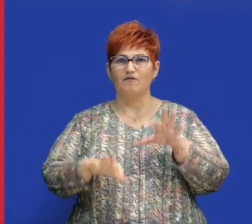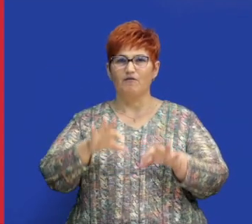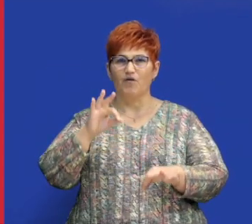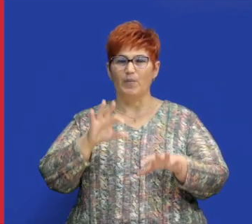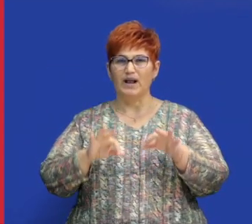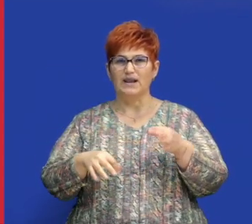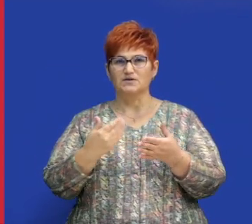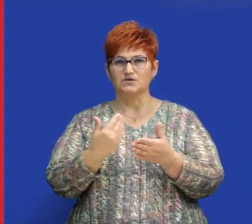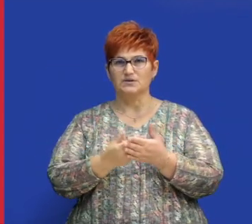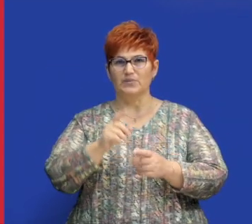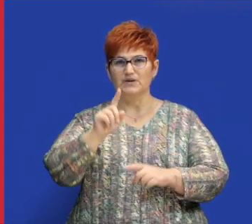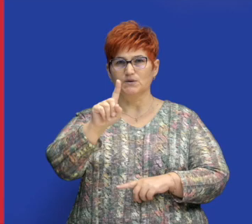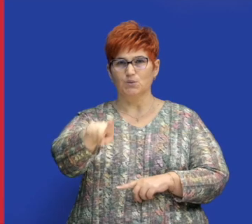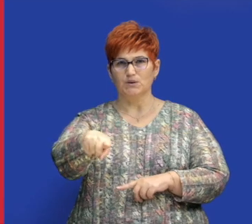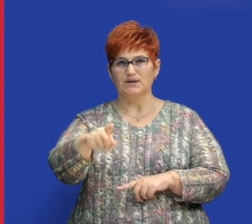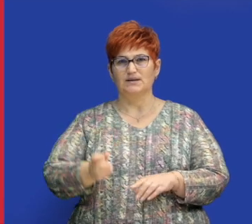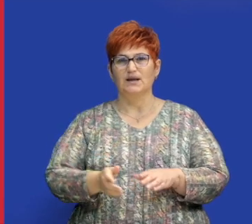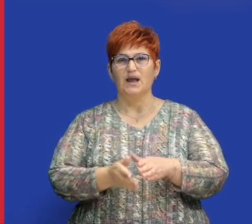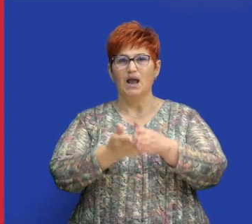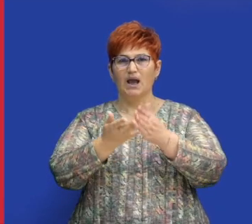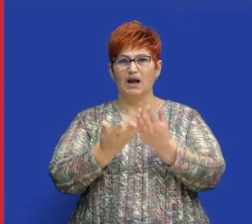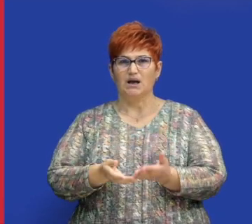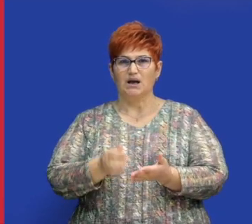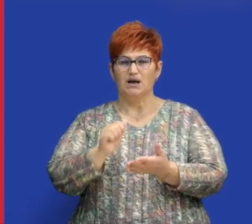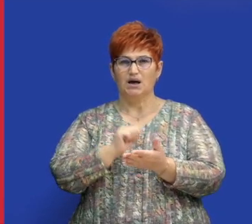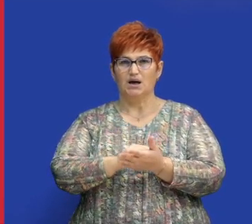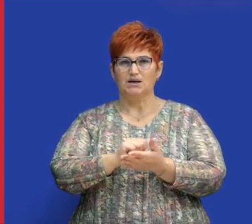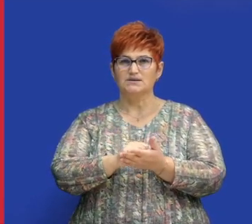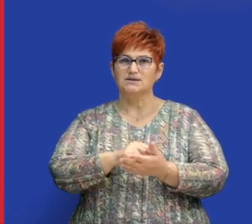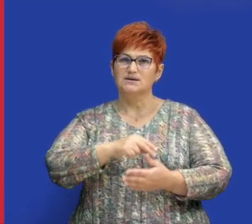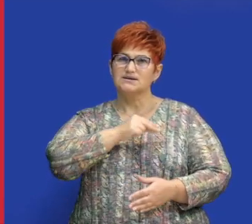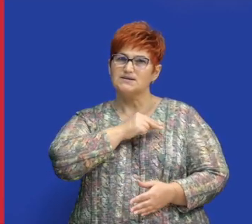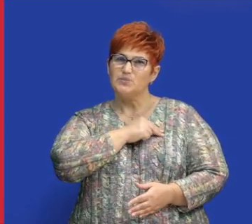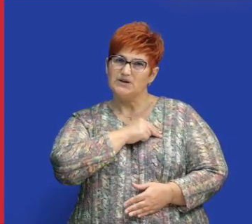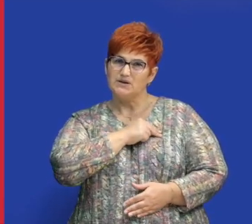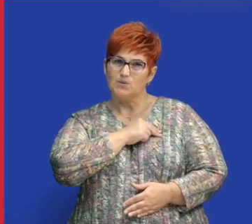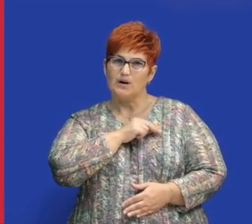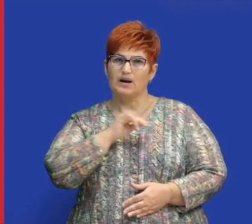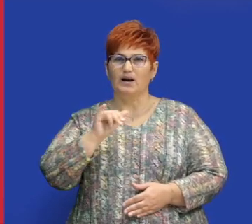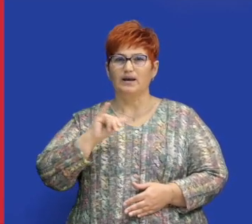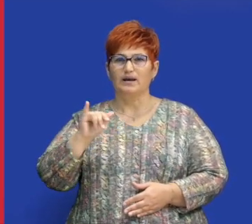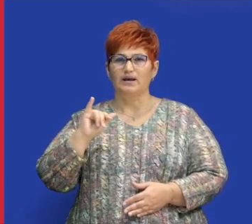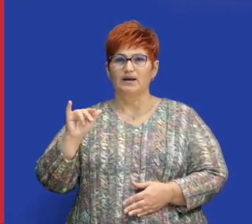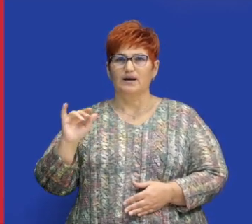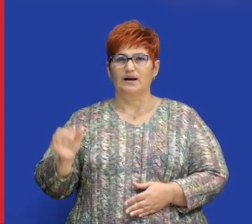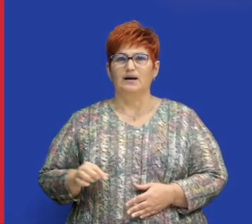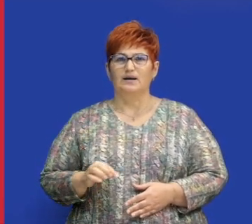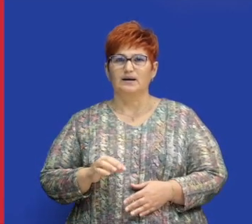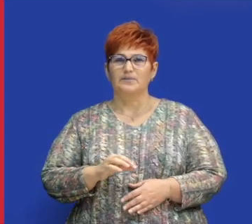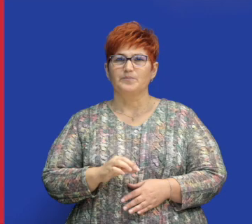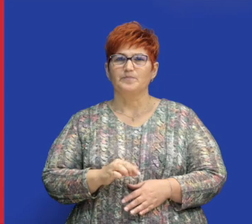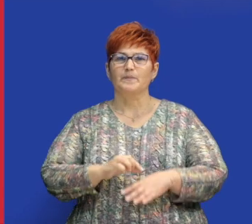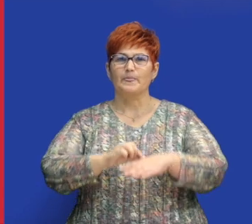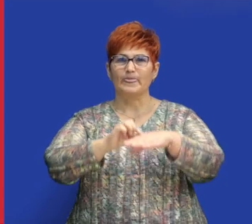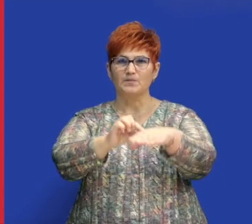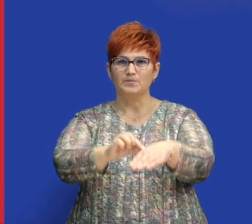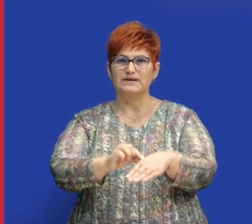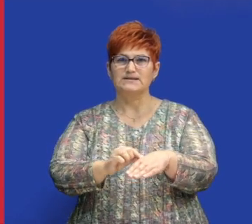Szeretnek kicsit csevegni, lazítani, mielőtt a tényleges megoldásra térnének. Rendkívül figyelmes